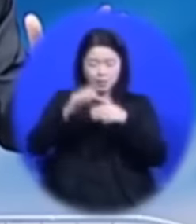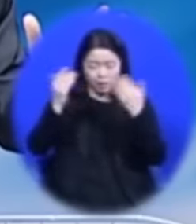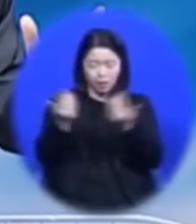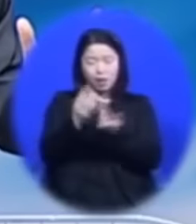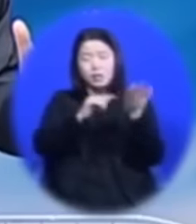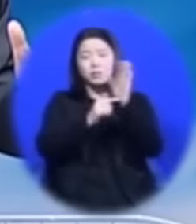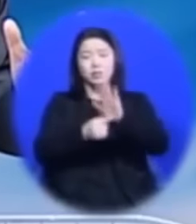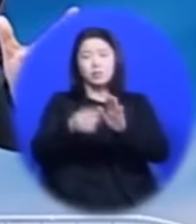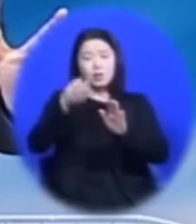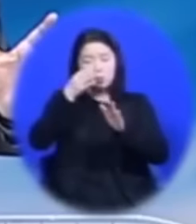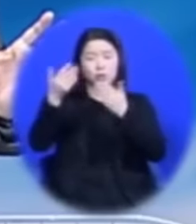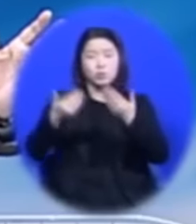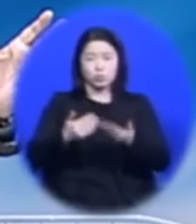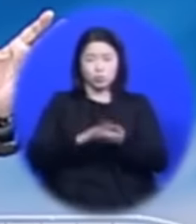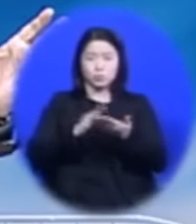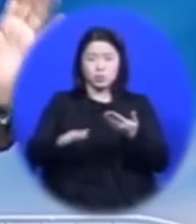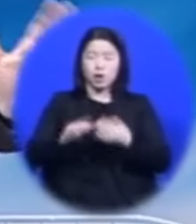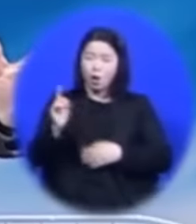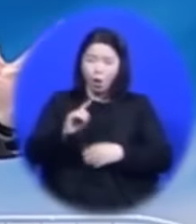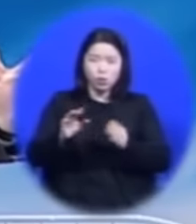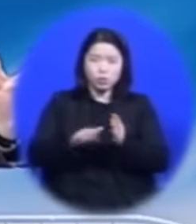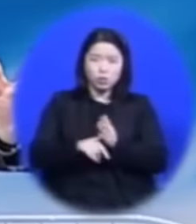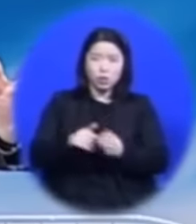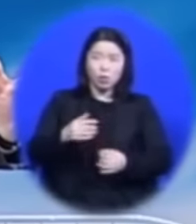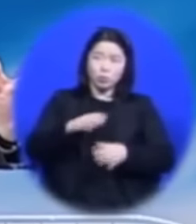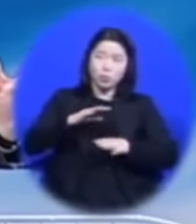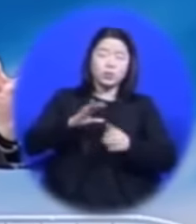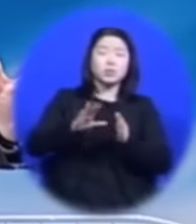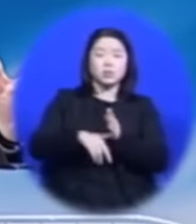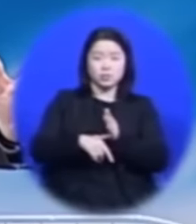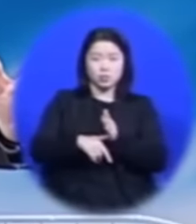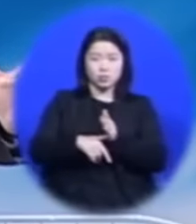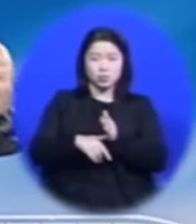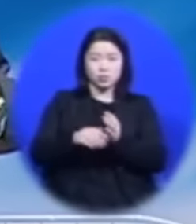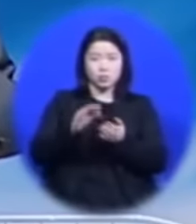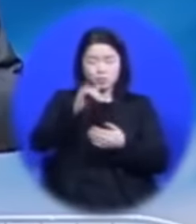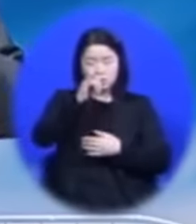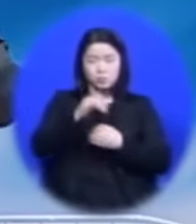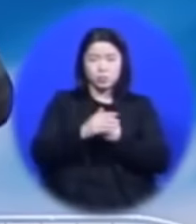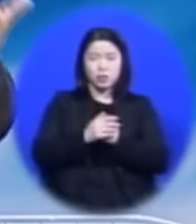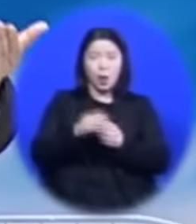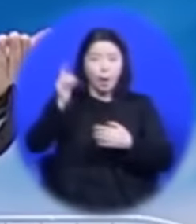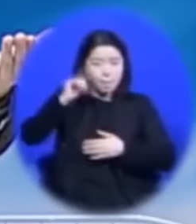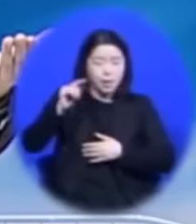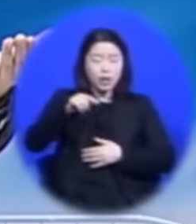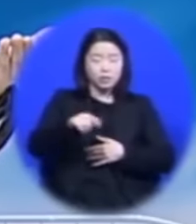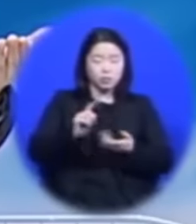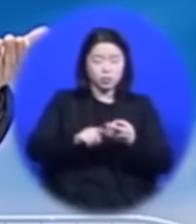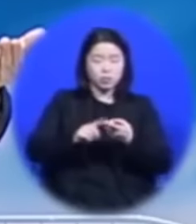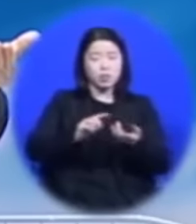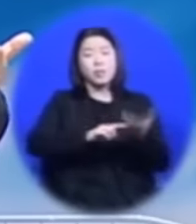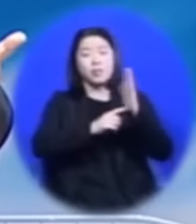보이십니다. 어떤 때는 정말 기겁할 때가 있습니다. 매일 그것을 드러냅니다.